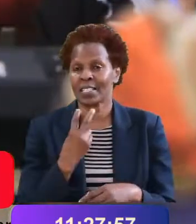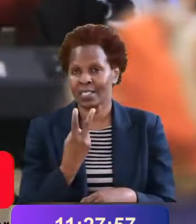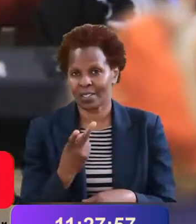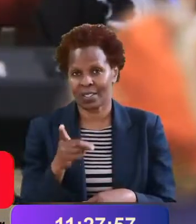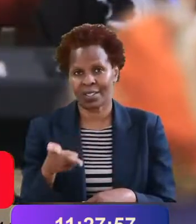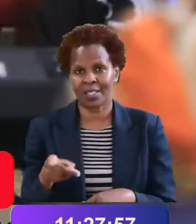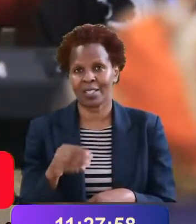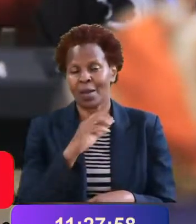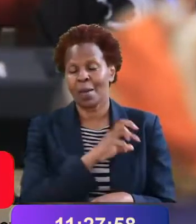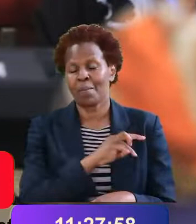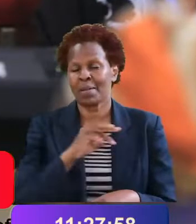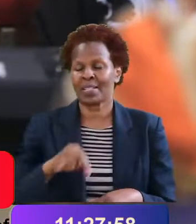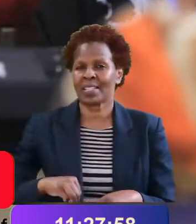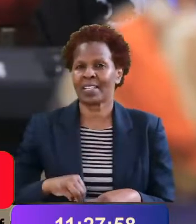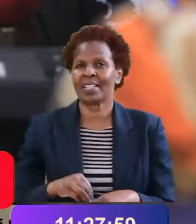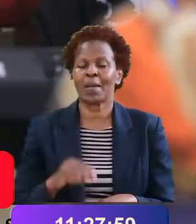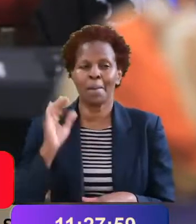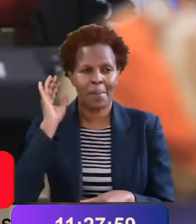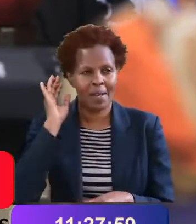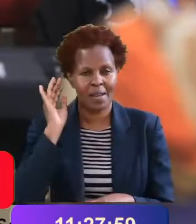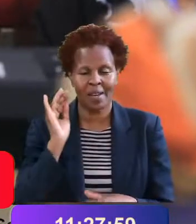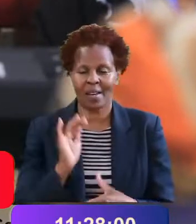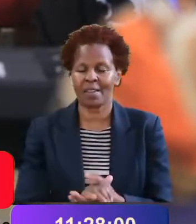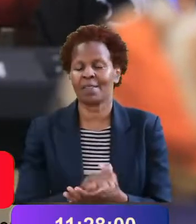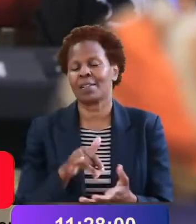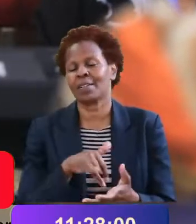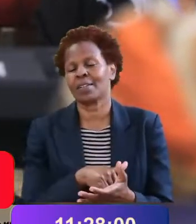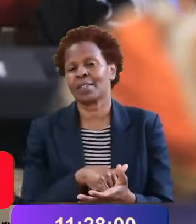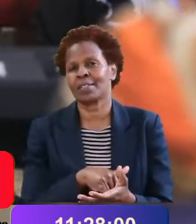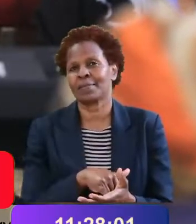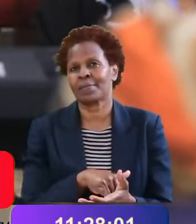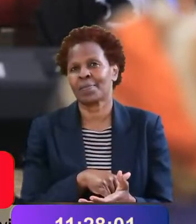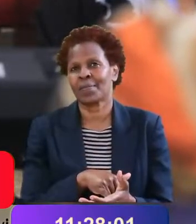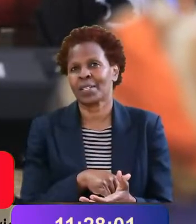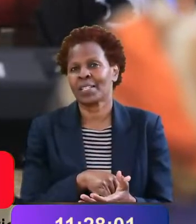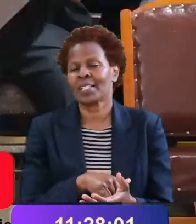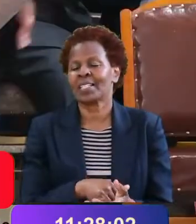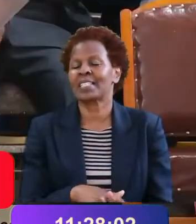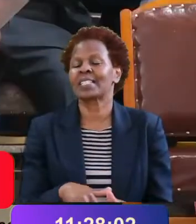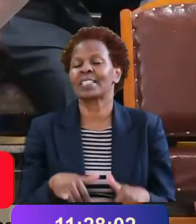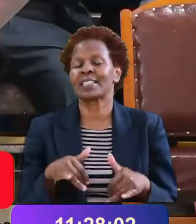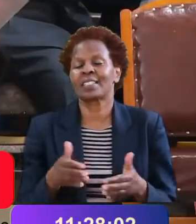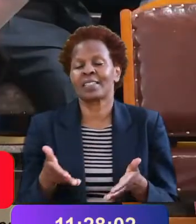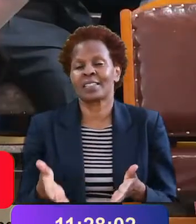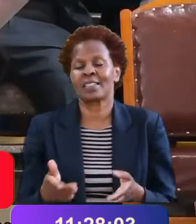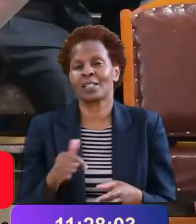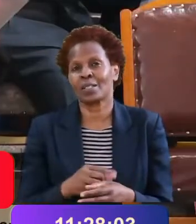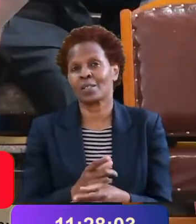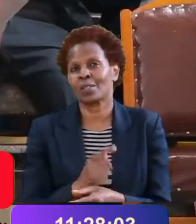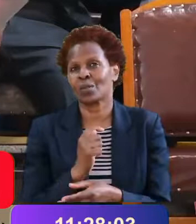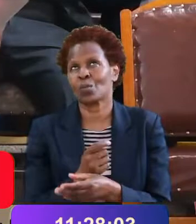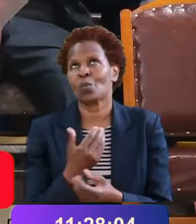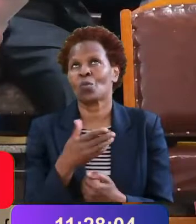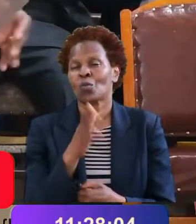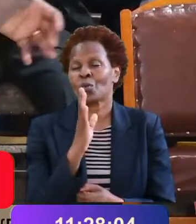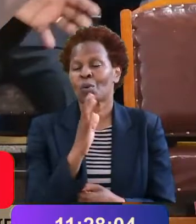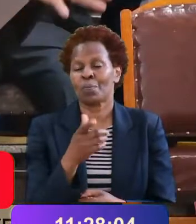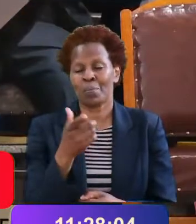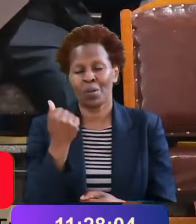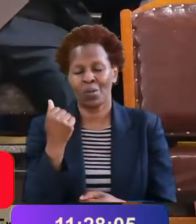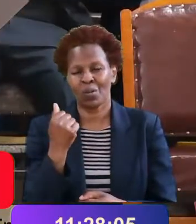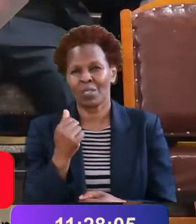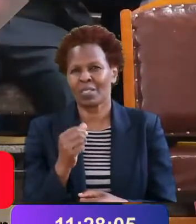hivyo, hakungangana, akaamini. Na diposa hata alikuwa katika hekalu yake Bwana. Kwa sababu